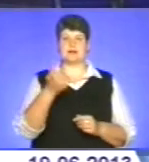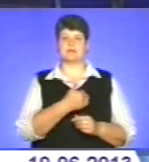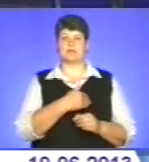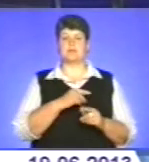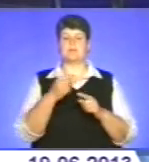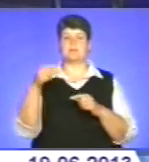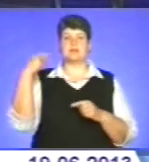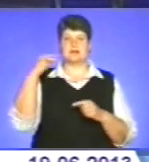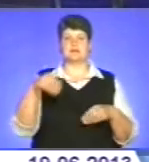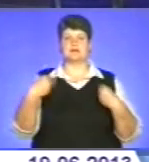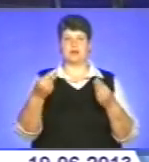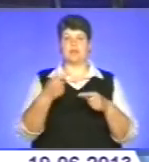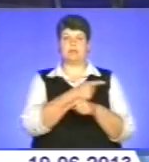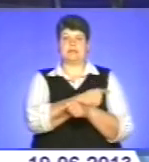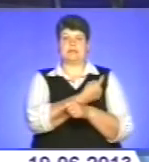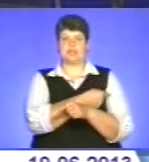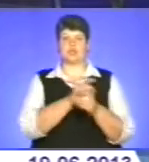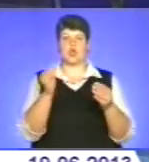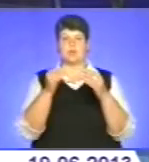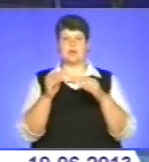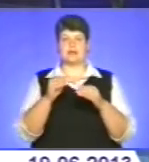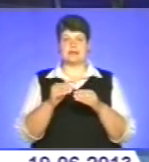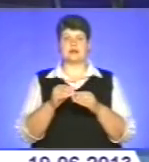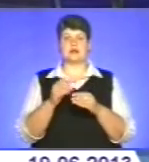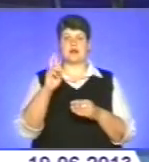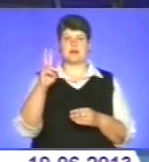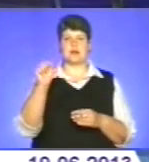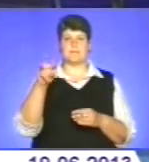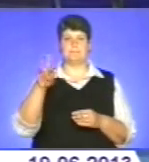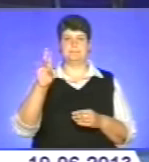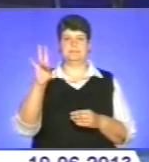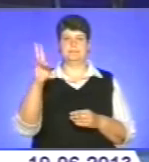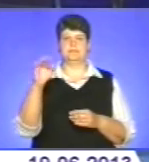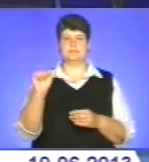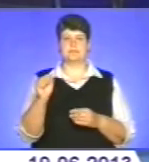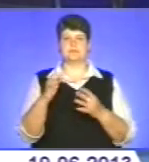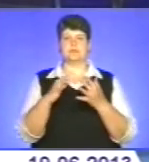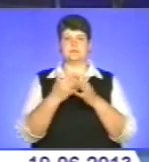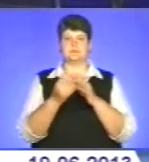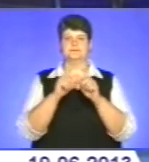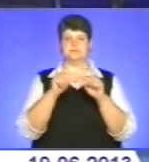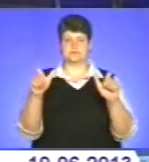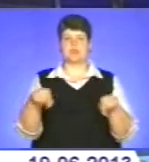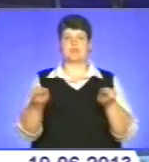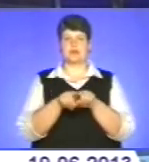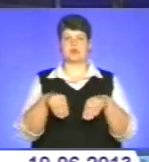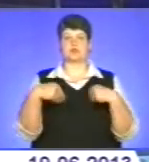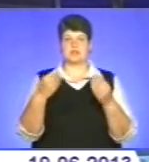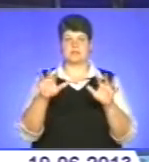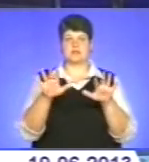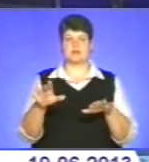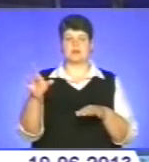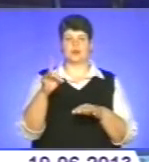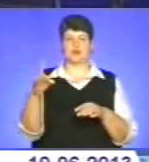вручив медичне обладнання Кам'янківській сільській лікарській амбулаторії. Очільник краю також вручив місцевому райвідділу УМВС